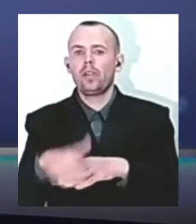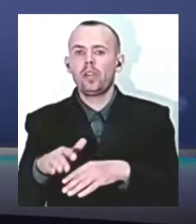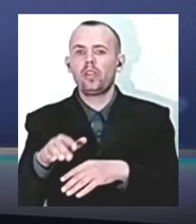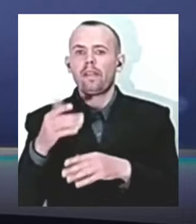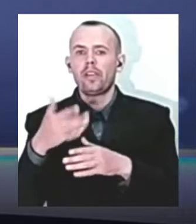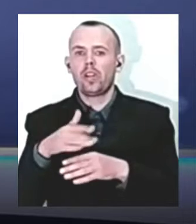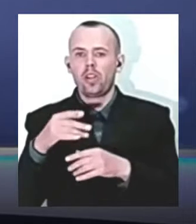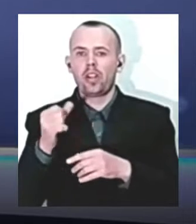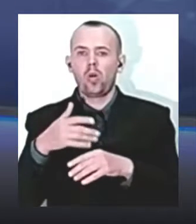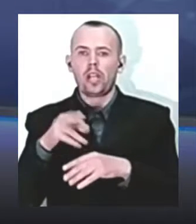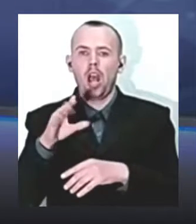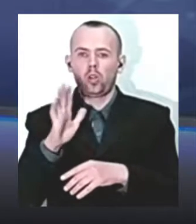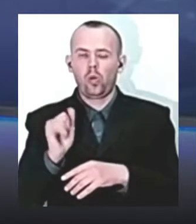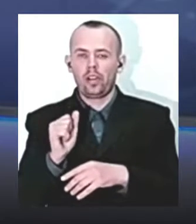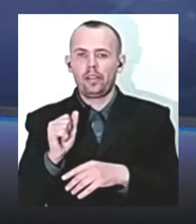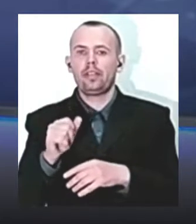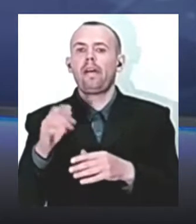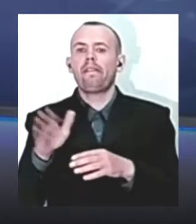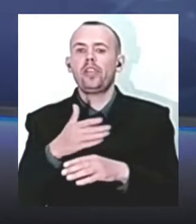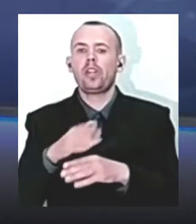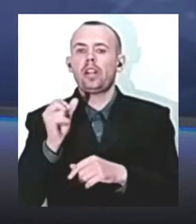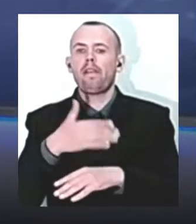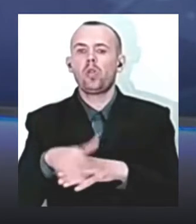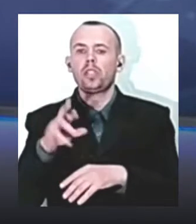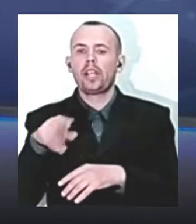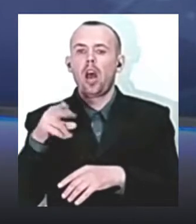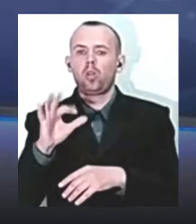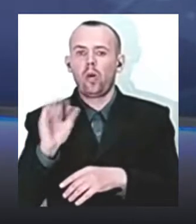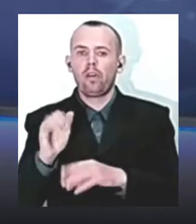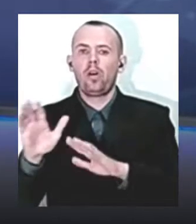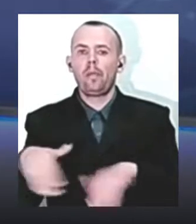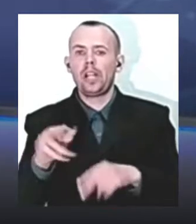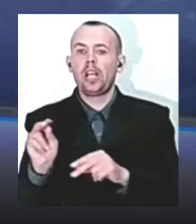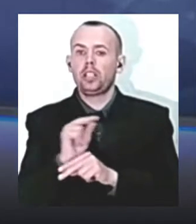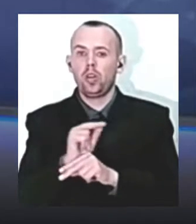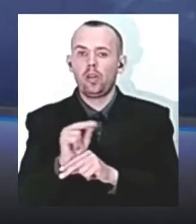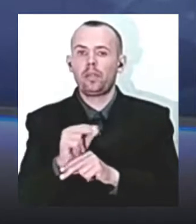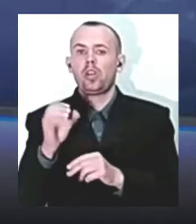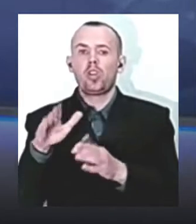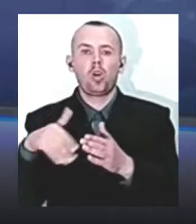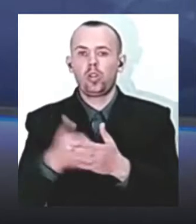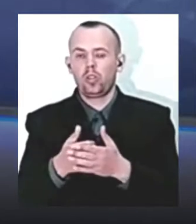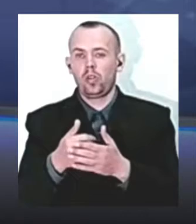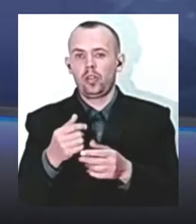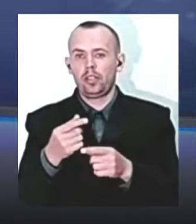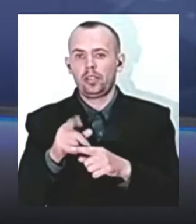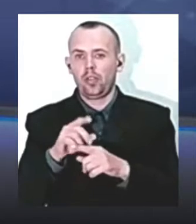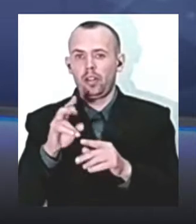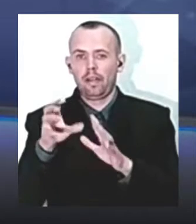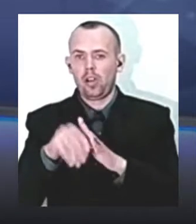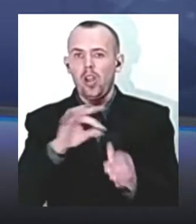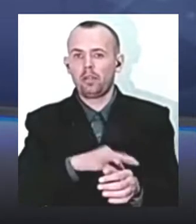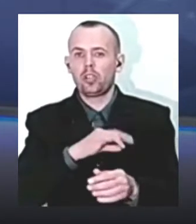Ядова. Відділення на вулиці Ядова після ремонту і ще досі не введено в експлуатацію. Проблема в тому була,